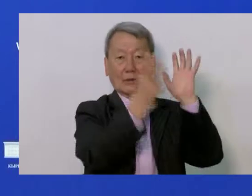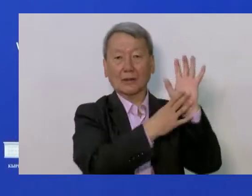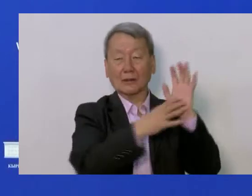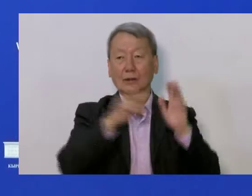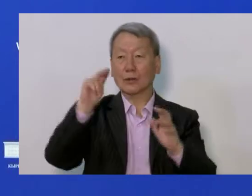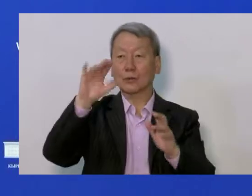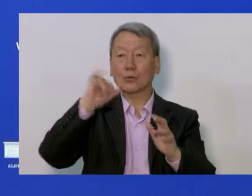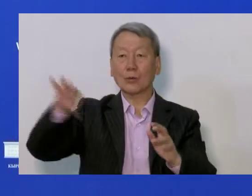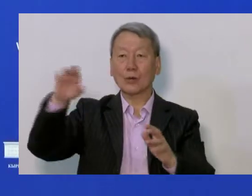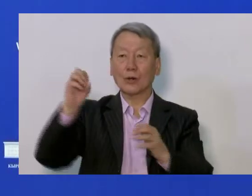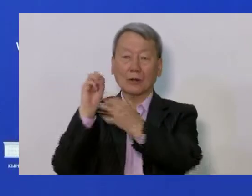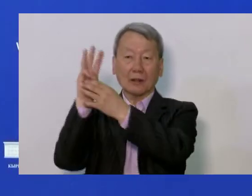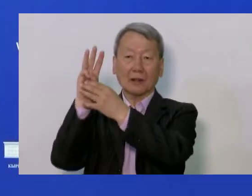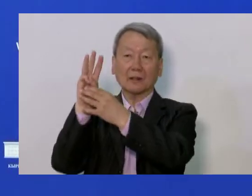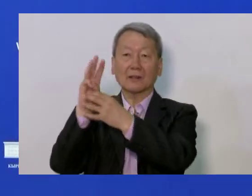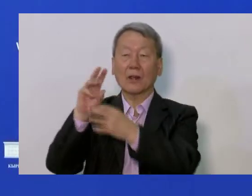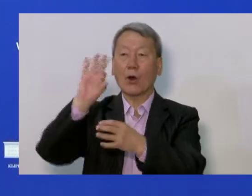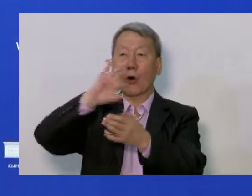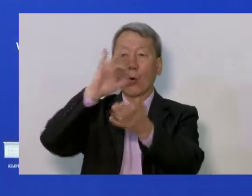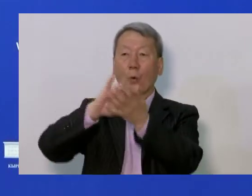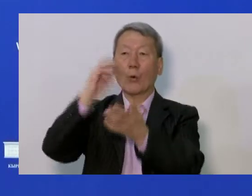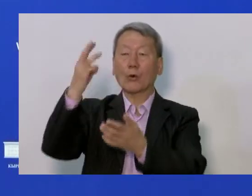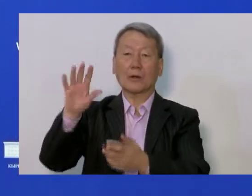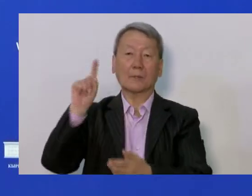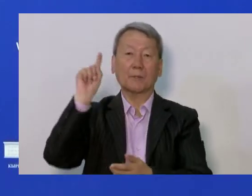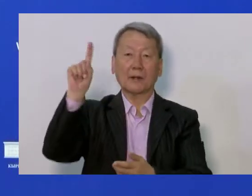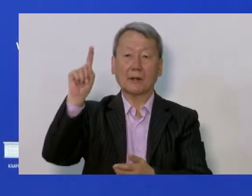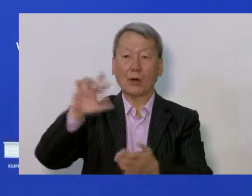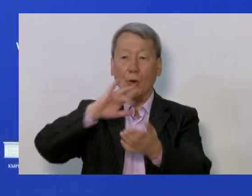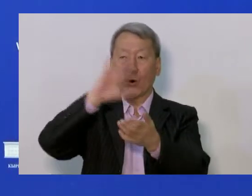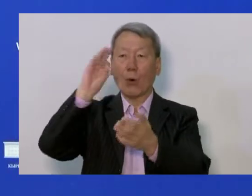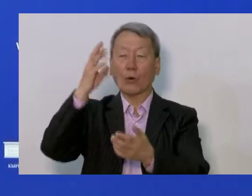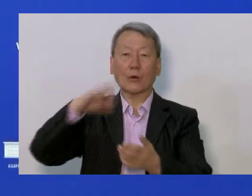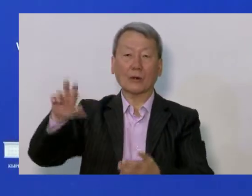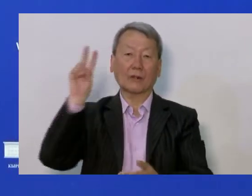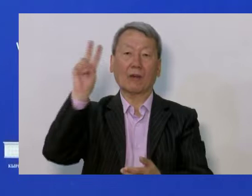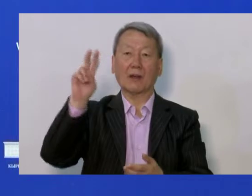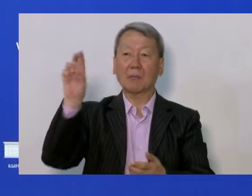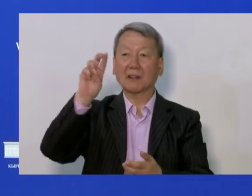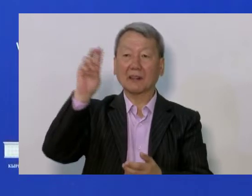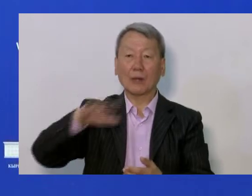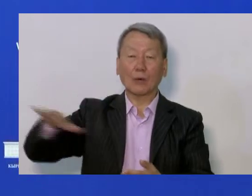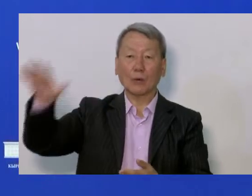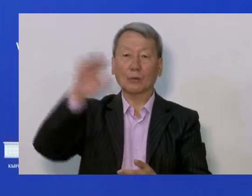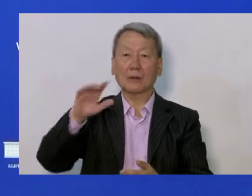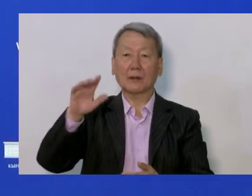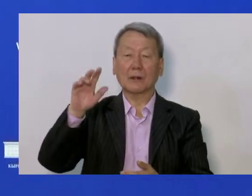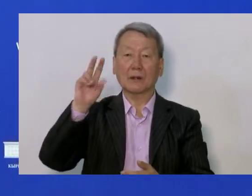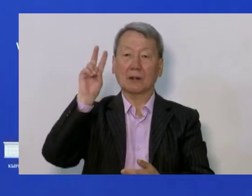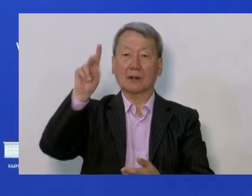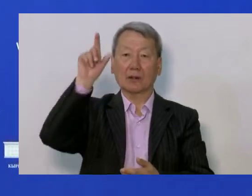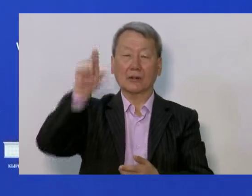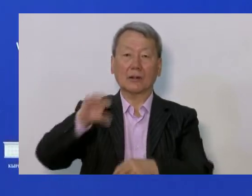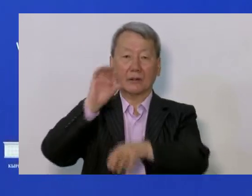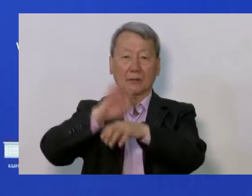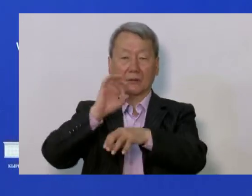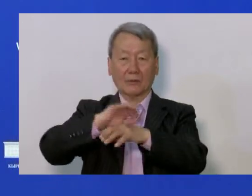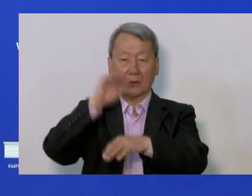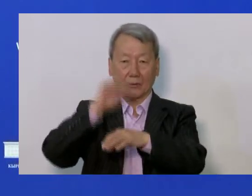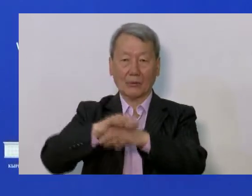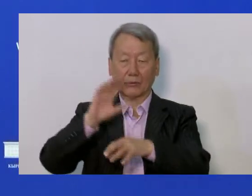Чүй областында 13, Ош шаарында 1, Ош областында 2, Баткен областында 2 учуру чыкты